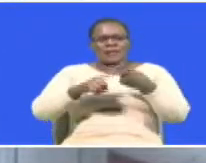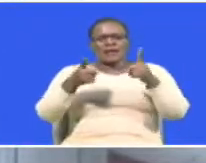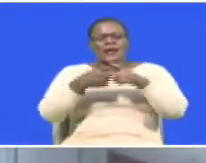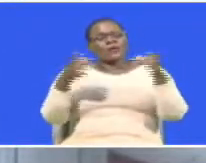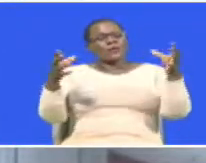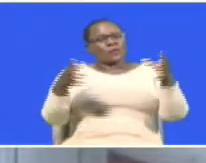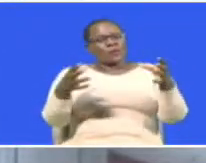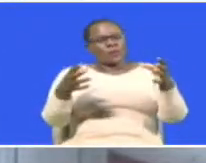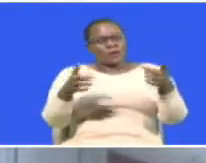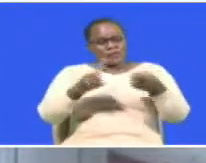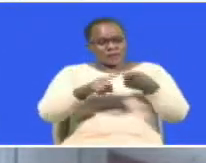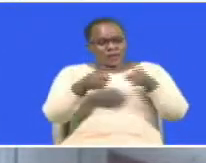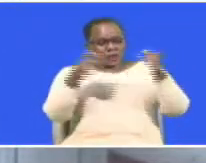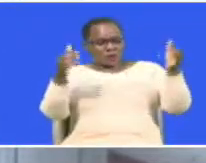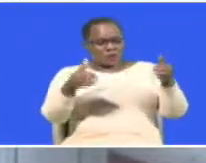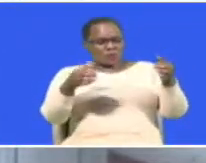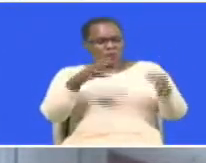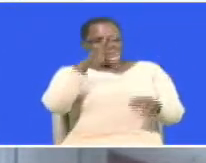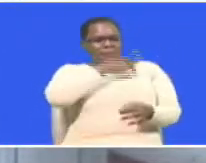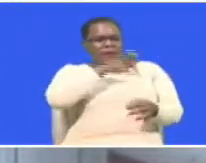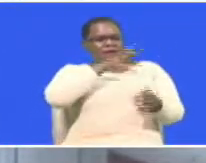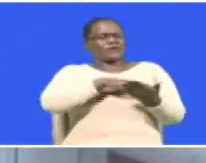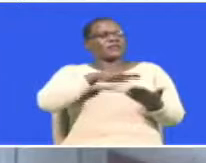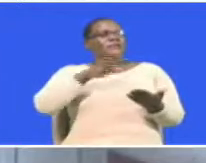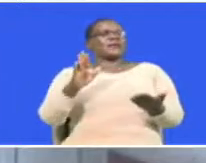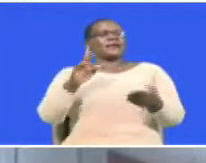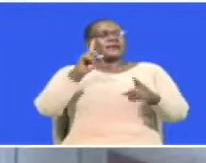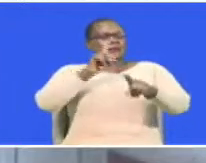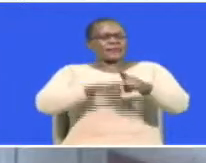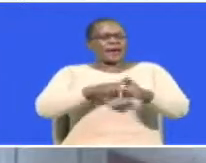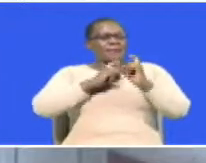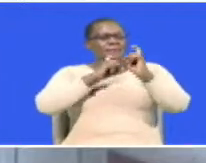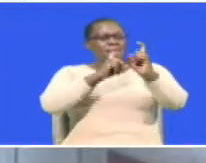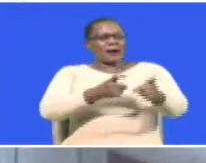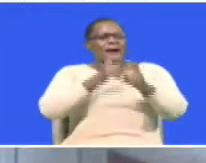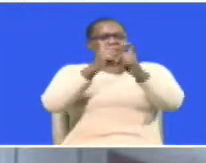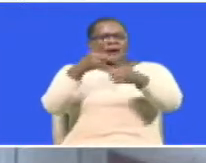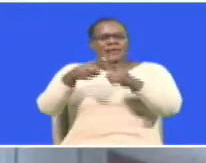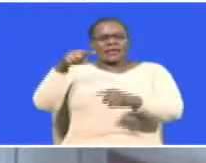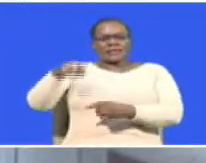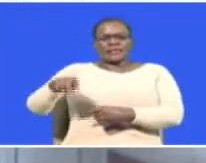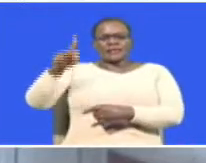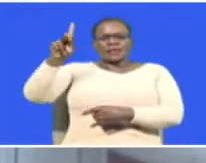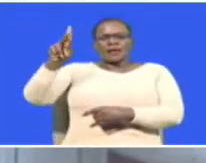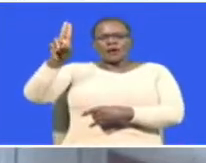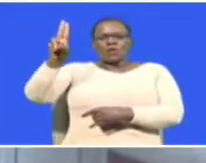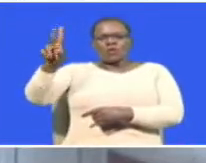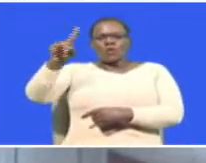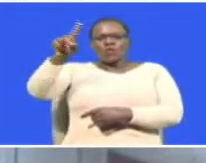Ni kwamba kampuni hii imevuna pakubwa katika tuzo za mwaka huu.